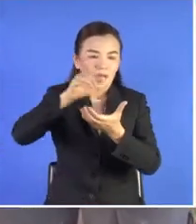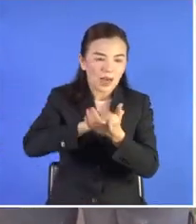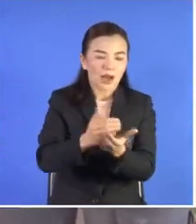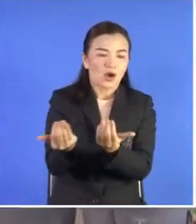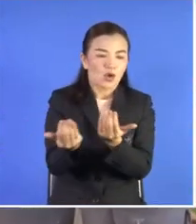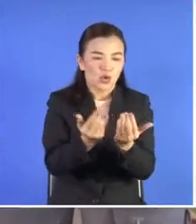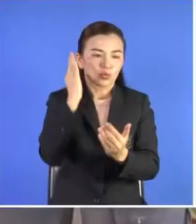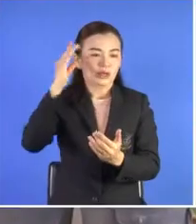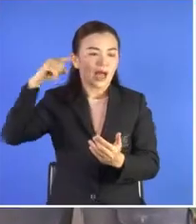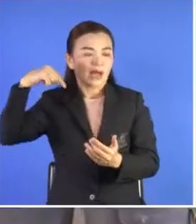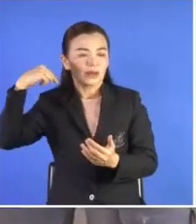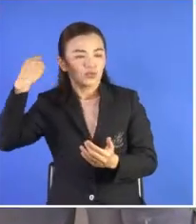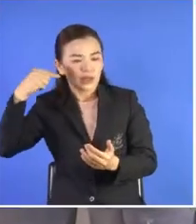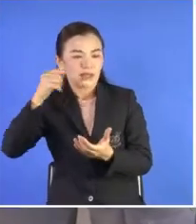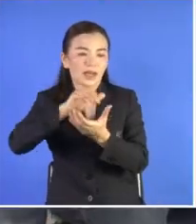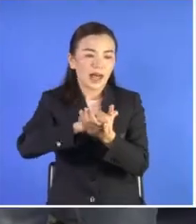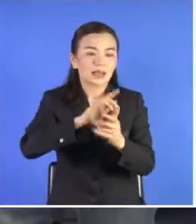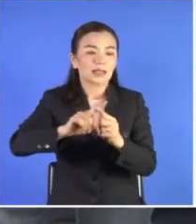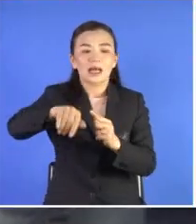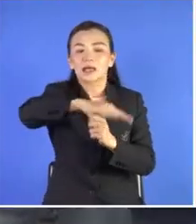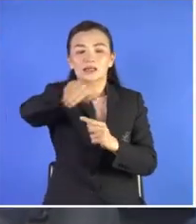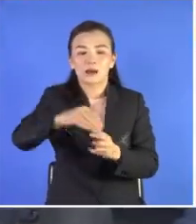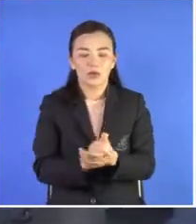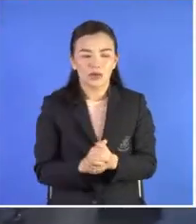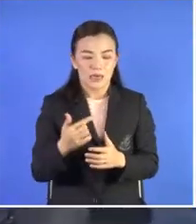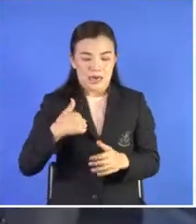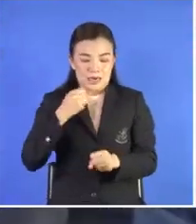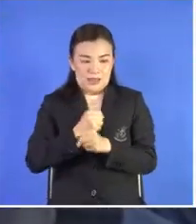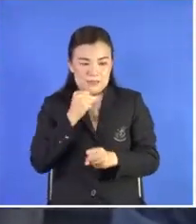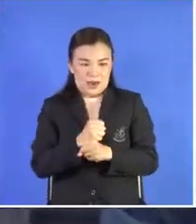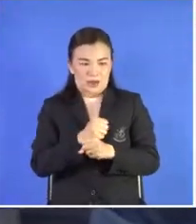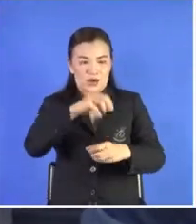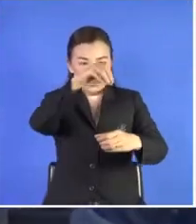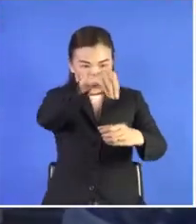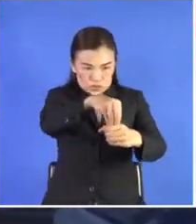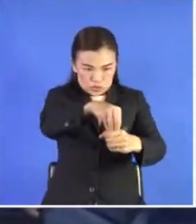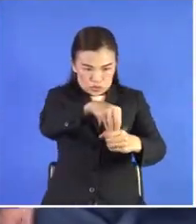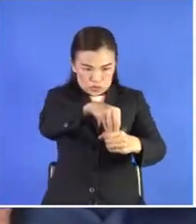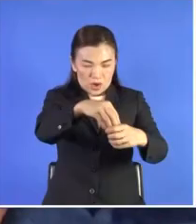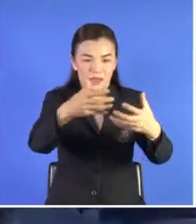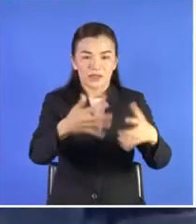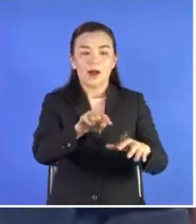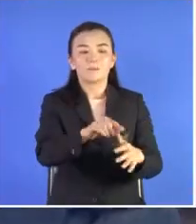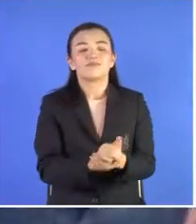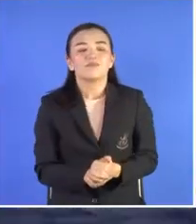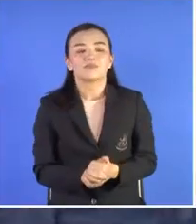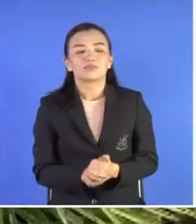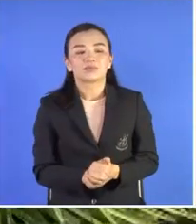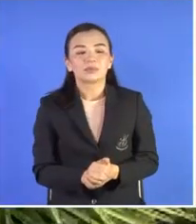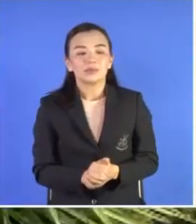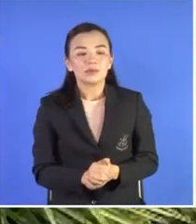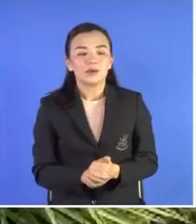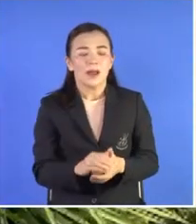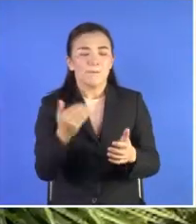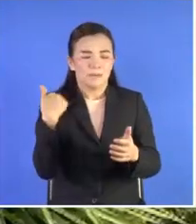ยรวมทั้งหลานด้วยนะครับรวมทั้งเป็นที่ตัวเองเป็นลูกจ้างอยู่ซึ่งไม่นานก่อนเกิดเหตุก็มีเขาบอกว่าได้กำลังผสมสารเ